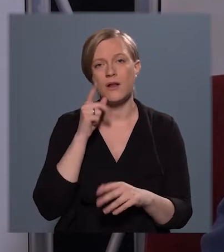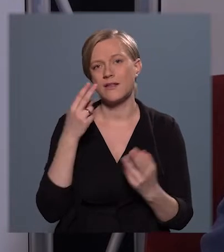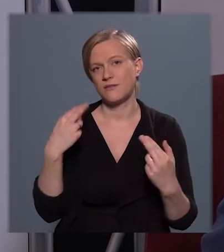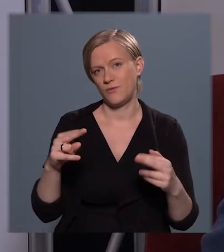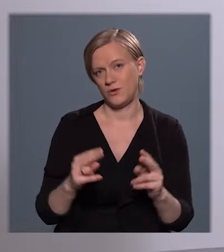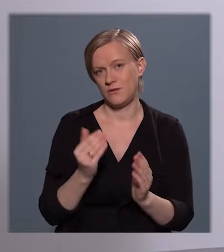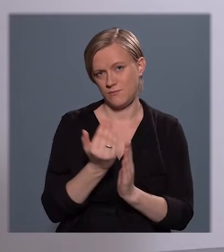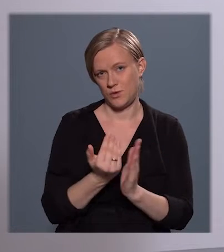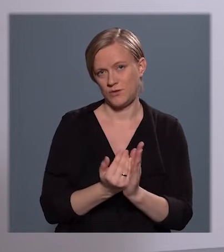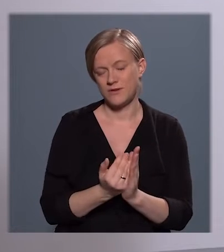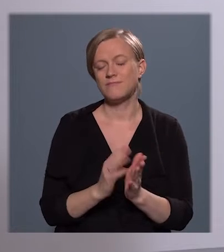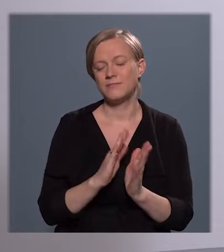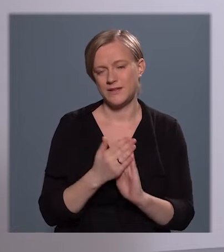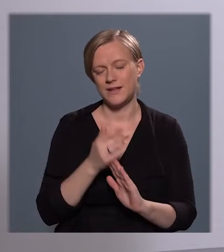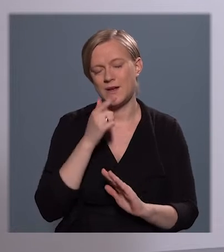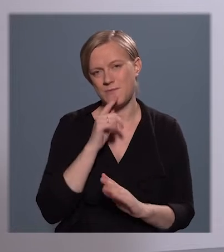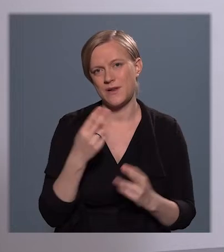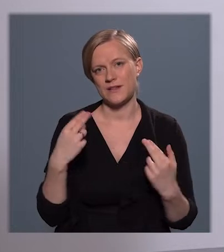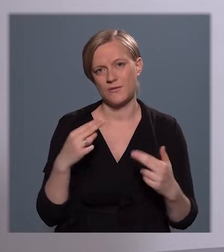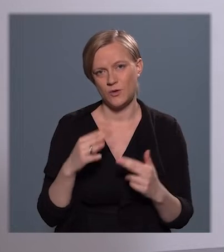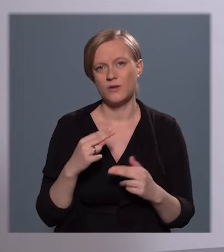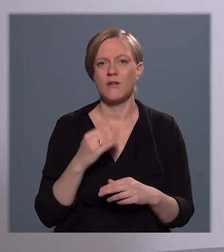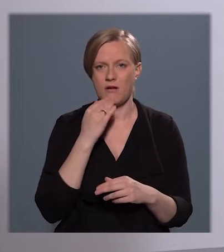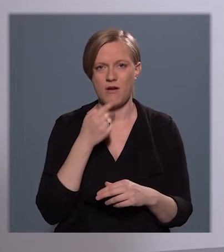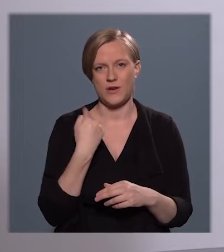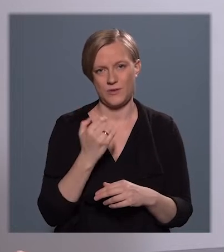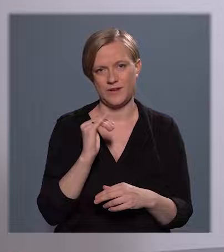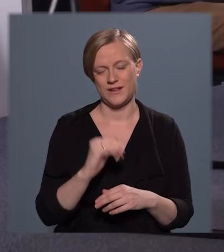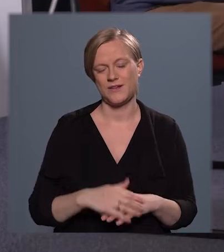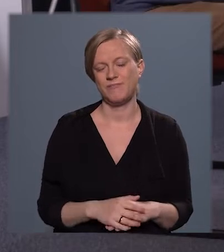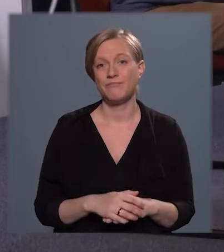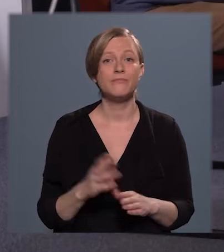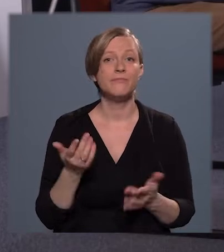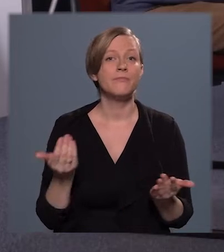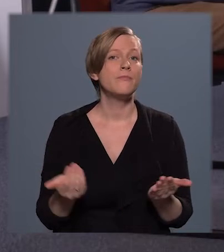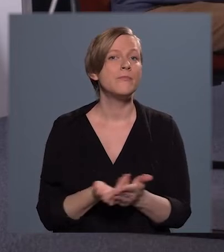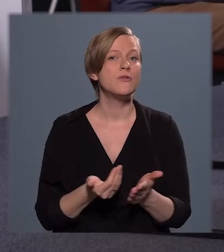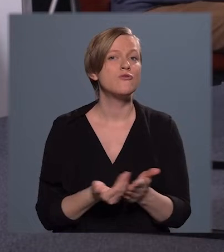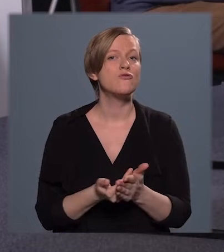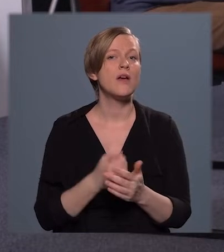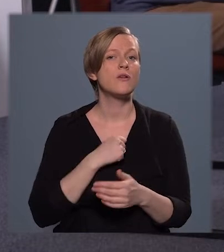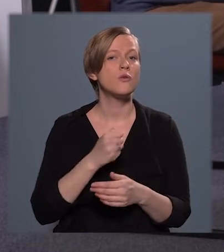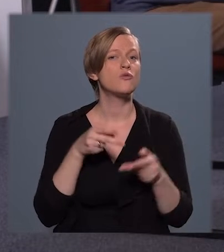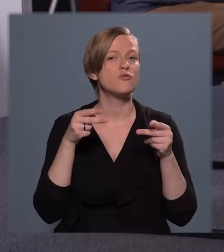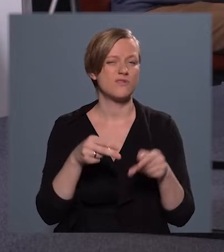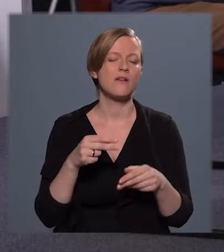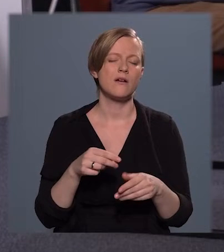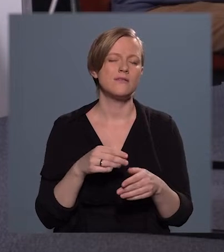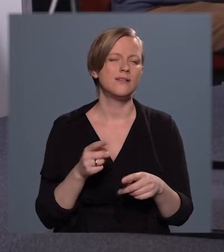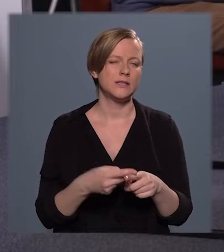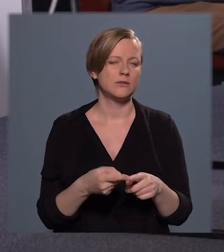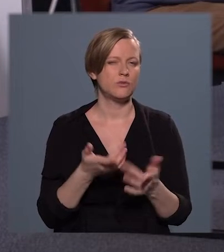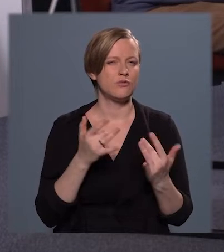folytatódhat a program. Mindenképpen folytatni is fogjuk, és folytatni is akarjuk. Mi újság a Hős utcában? Az egy kritikus